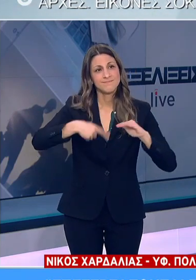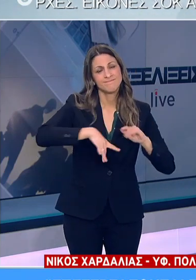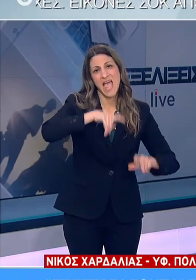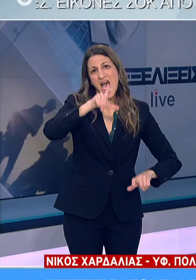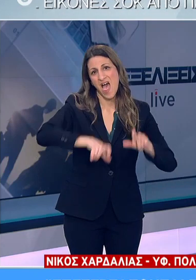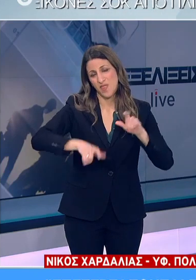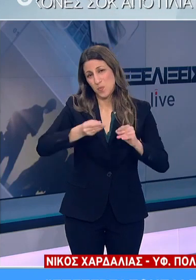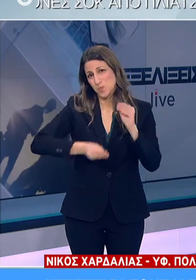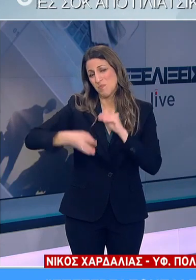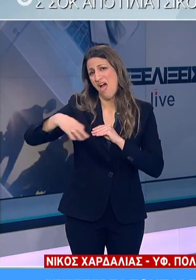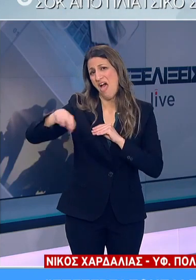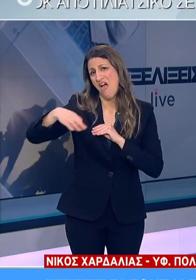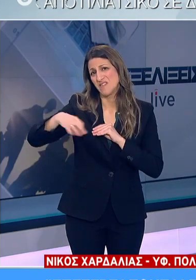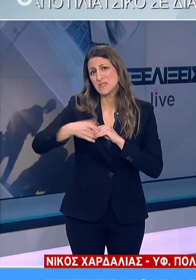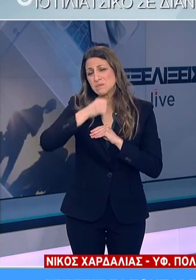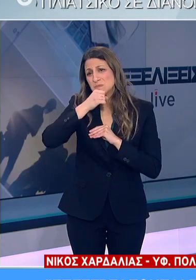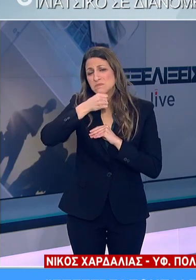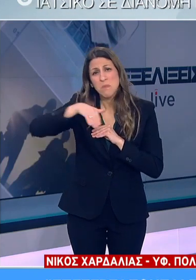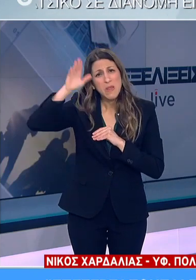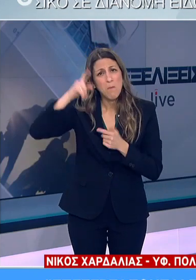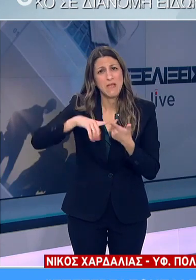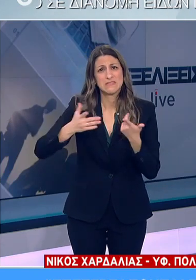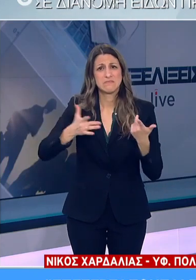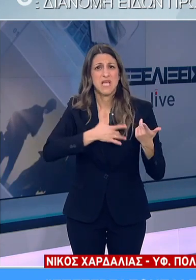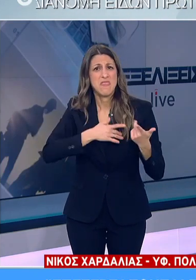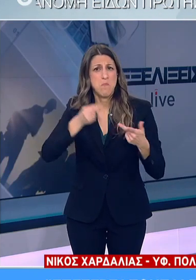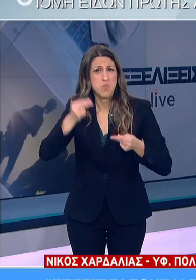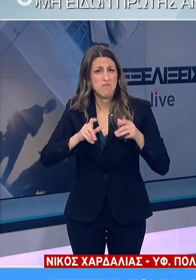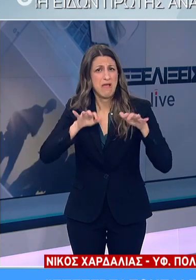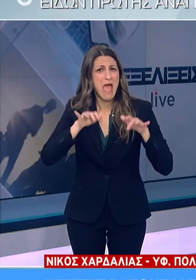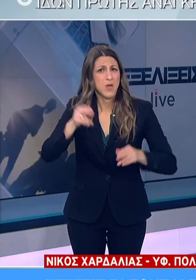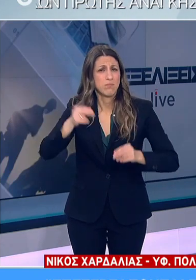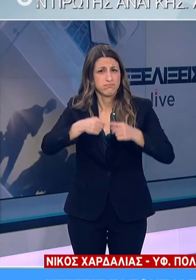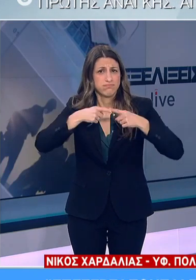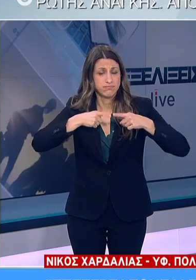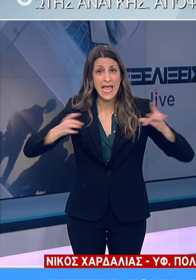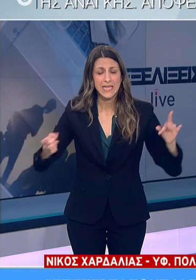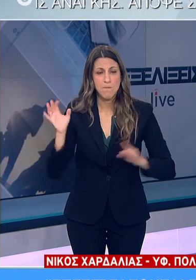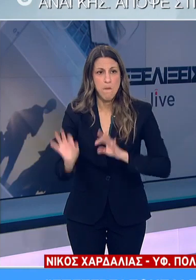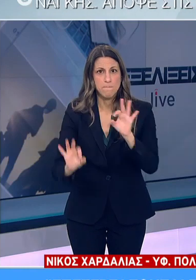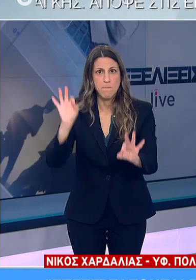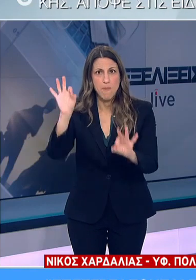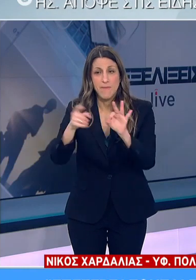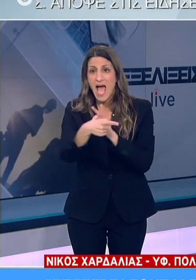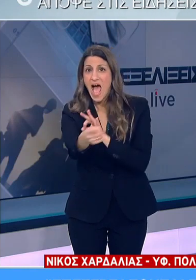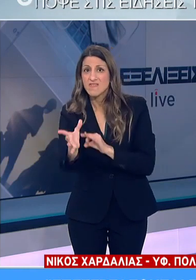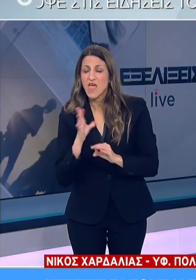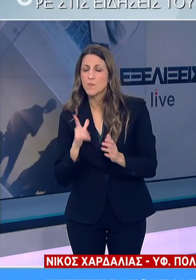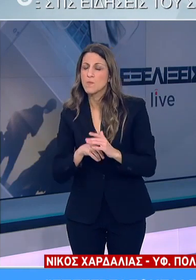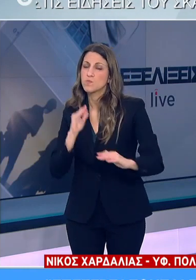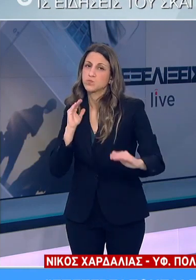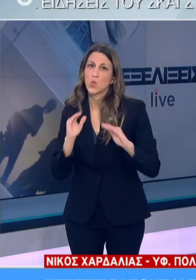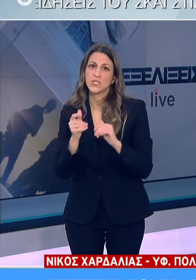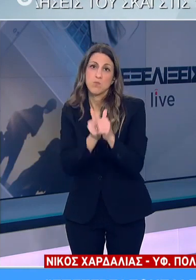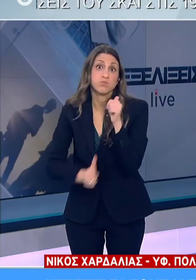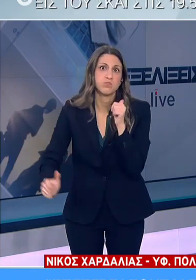ανθρώπων που ανήκουν σε ευπαθείς ομάδες και αν υπάρχει οποιαδήποτε διασπορά να εξασφαλίσουμε το ότι αυτή δεν θα είναι